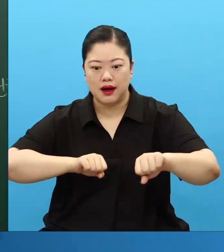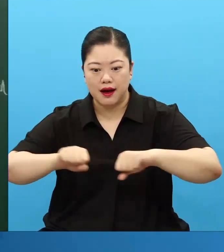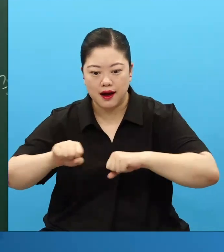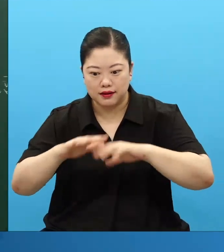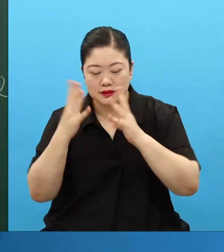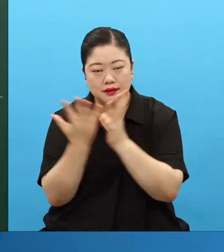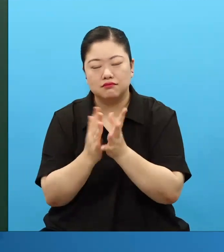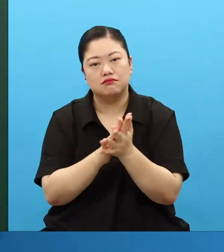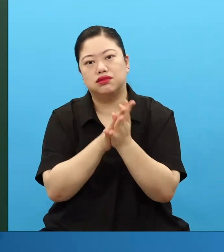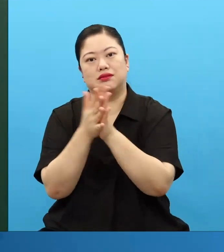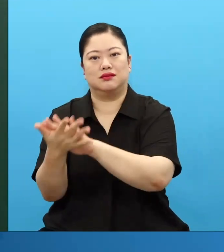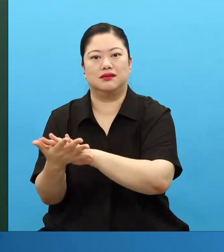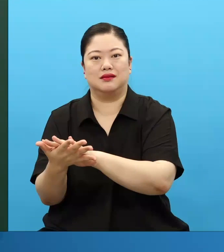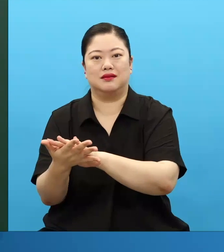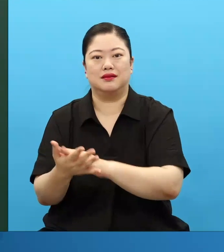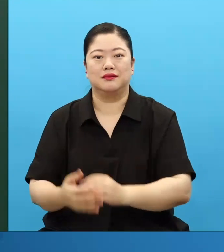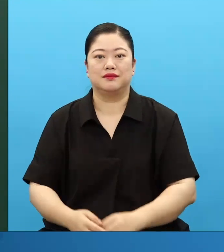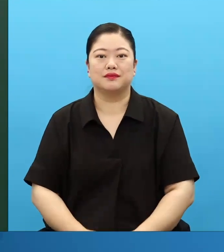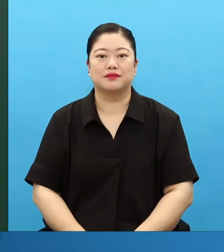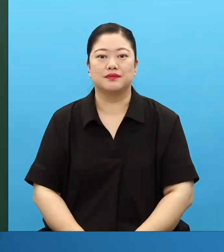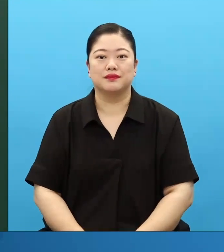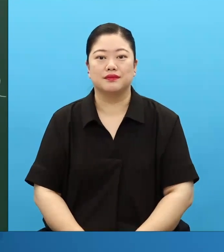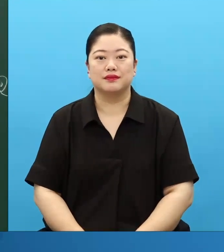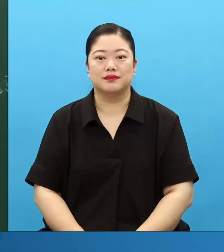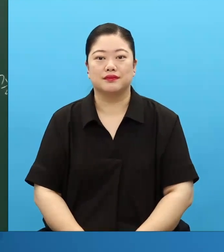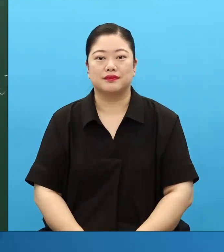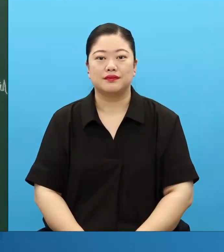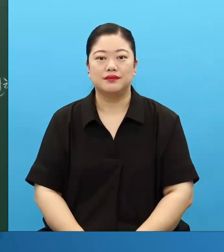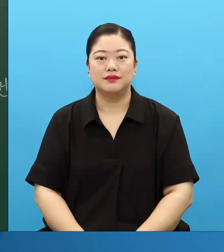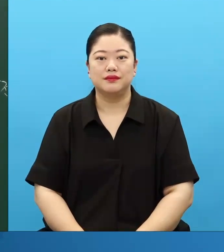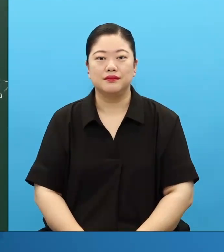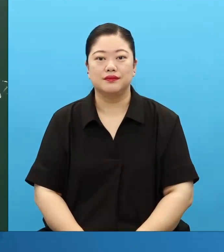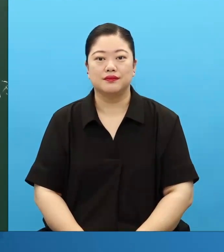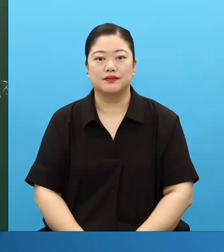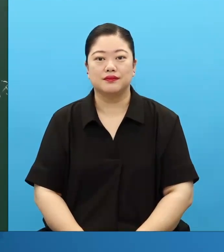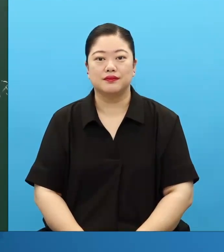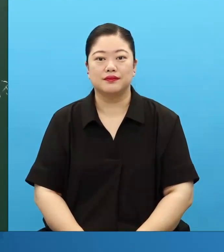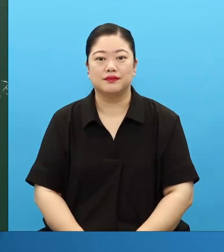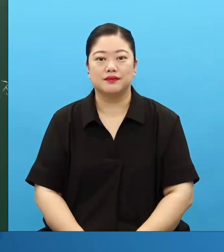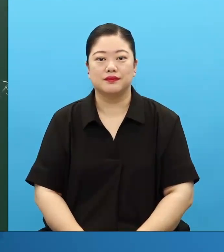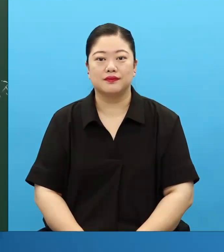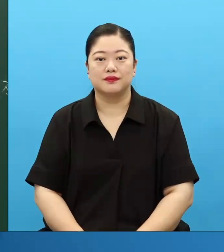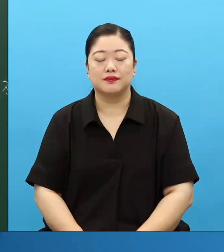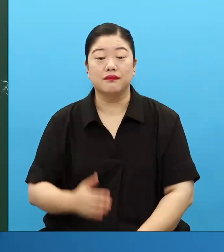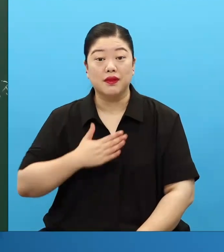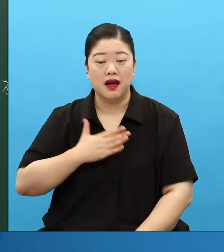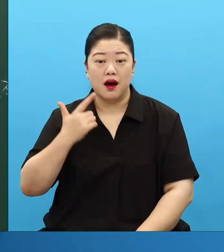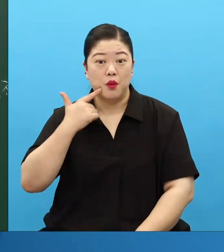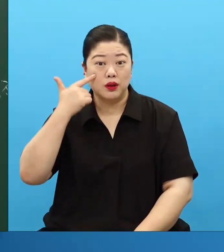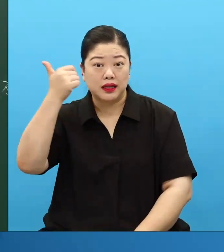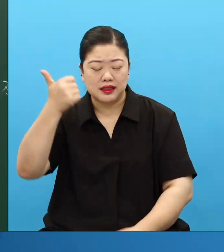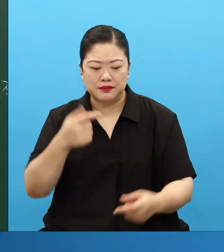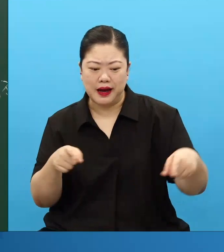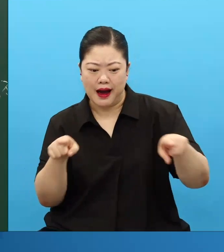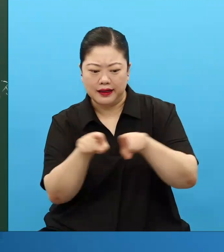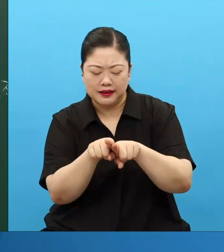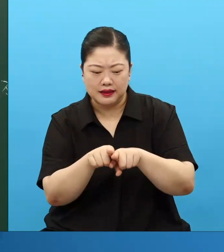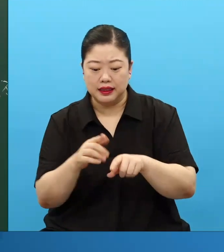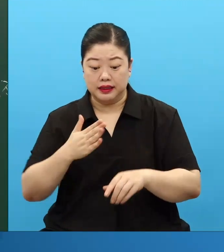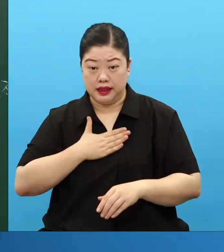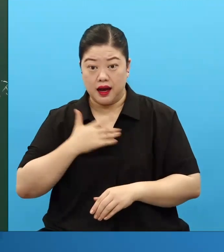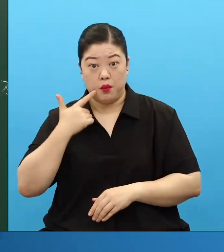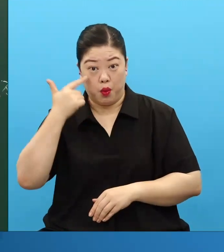going to do it exactly the way it's in the 다른 Bible 거 from here. 말하지 않겠습니다. 오직 복음입니다. I won't look for anything else. It must be only the 그리고 진짜 gospel. 오직 복음입니다. And really, it was